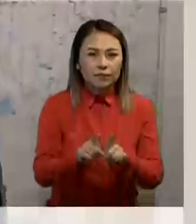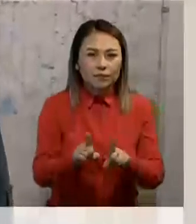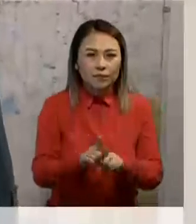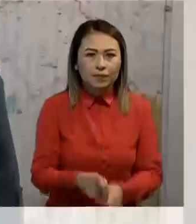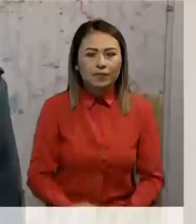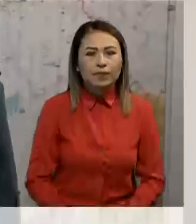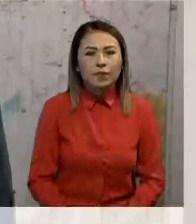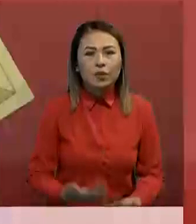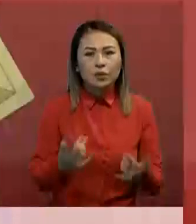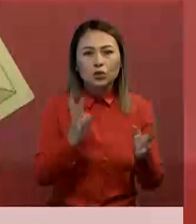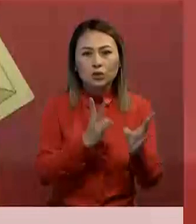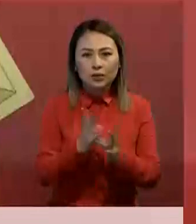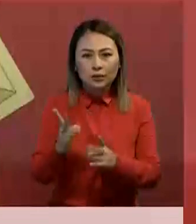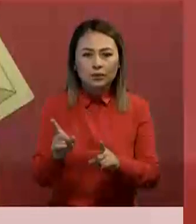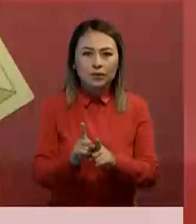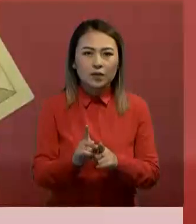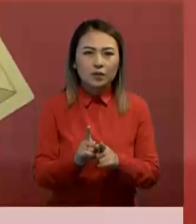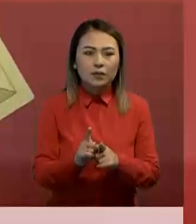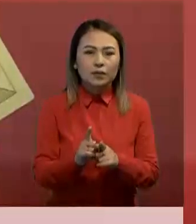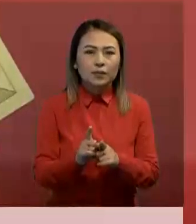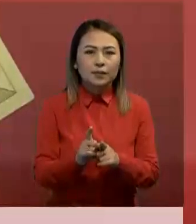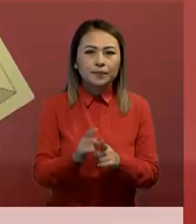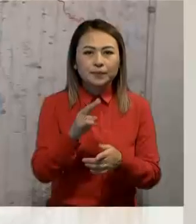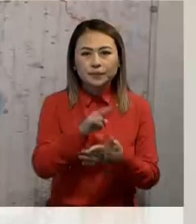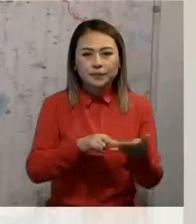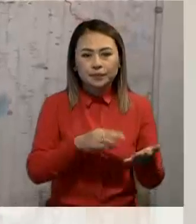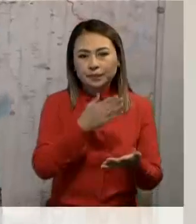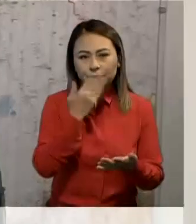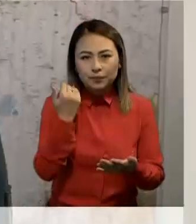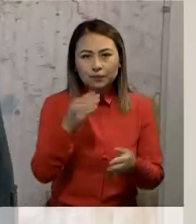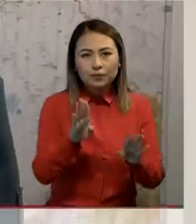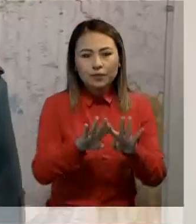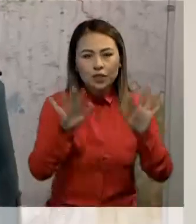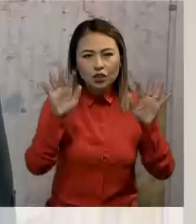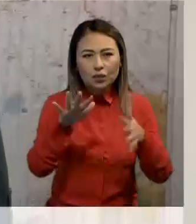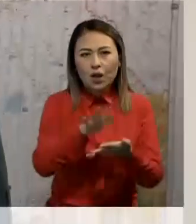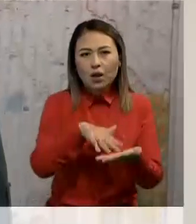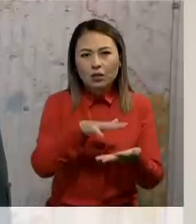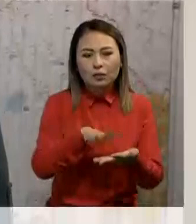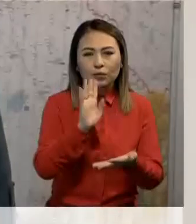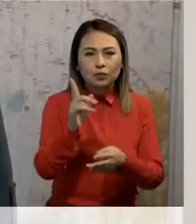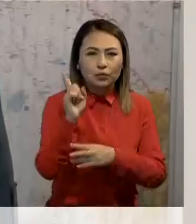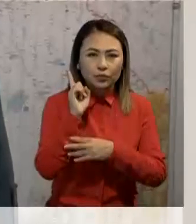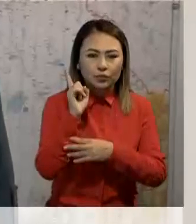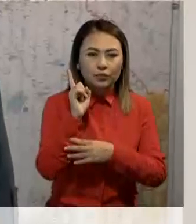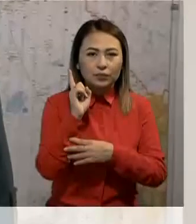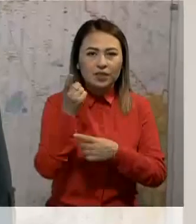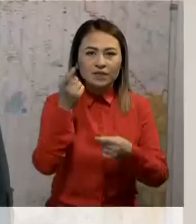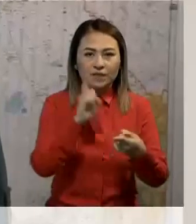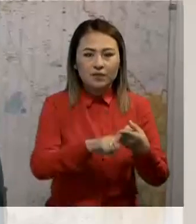таңда зардап шеккендер мен жарақат алғандар тіркелген жоқ. Алайда жаңбырдың ары қарай жаууы күтілуіне